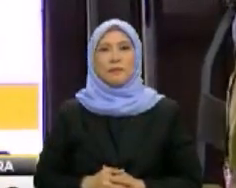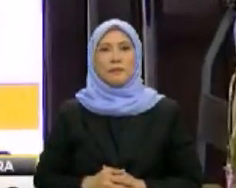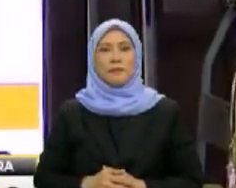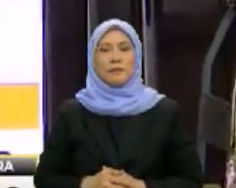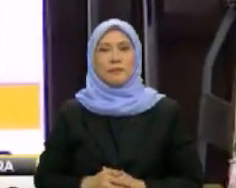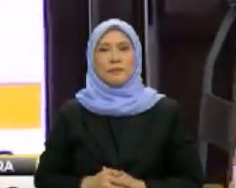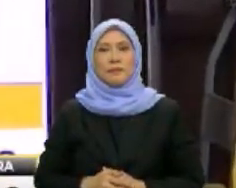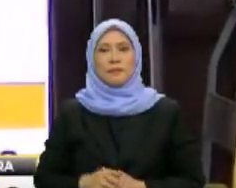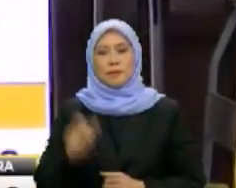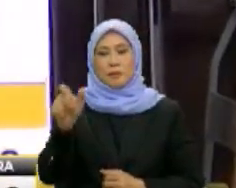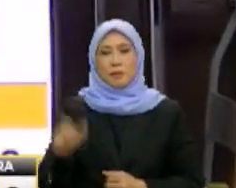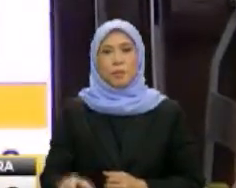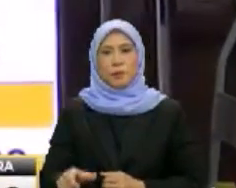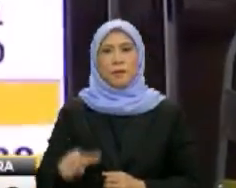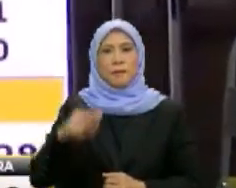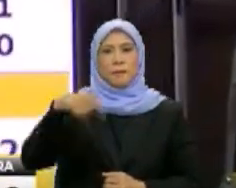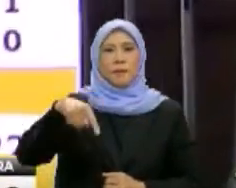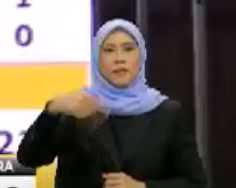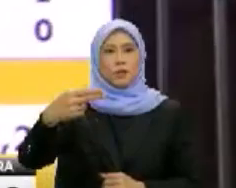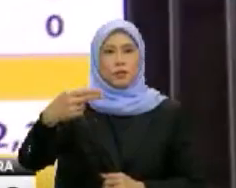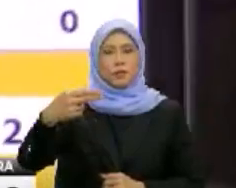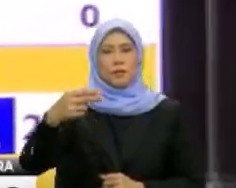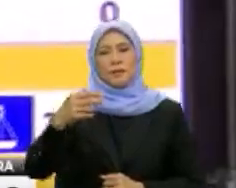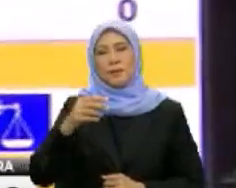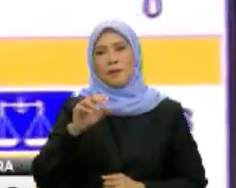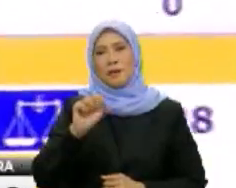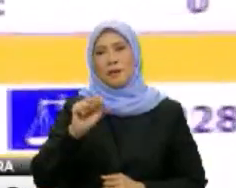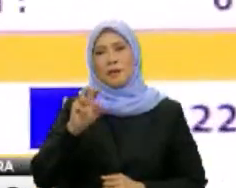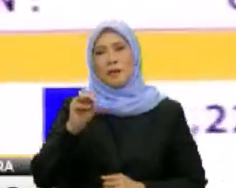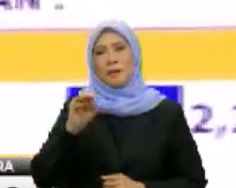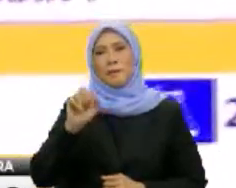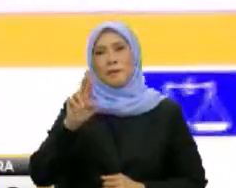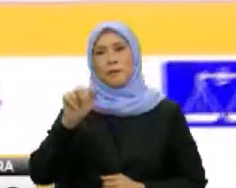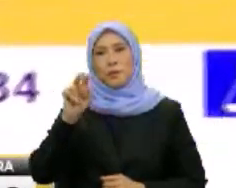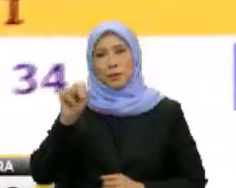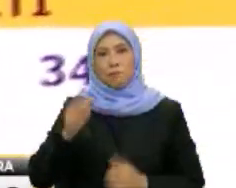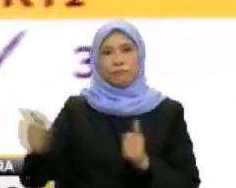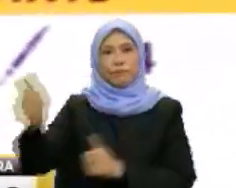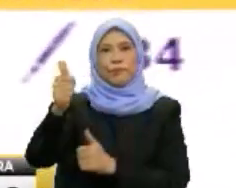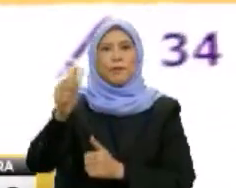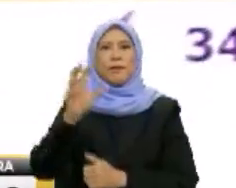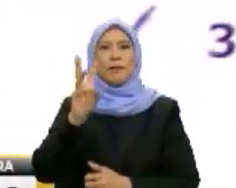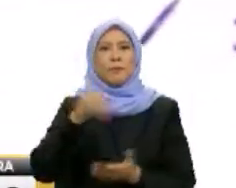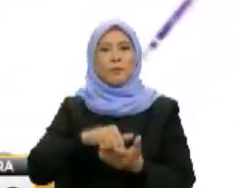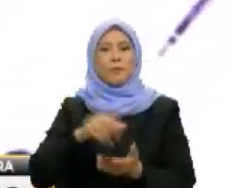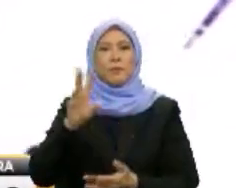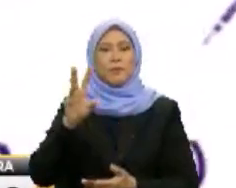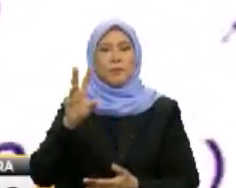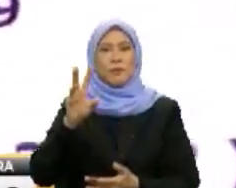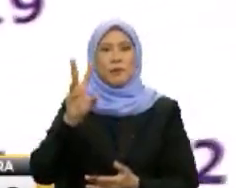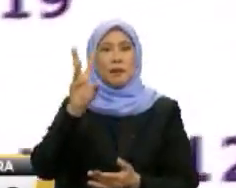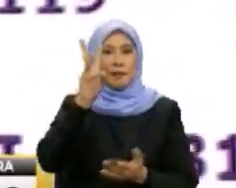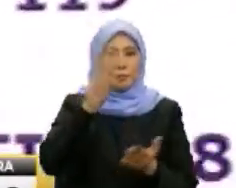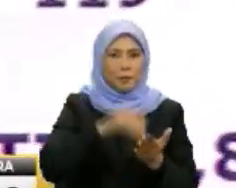iaitu calon Pakatan Harapan Datuk Seri Amiruddin Syahri mendahului dengan